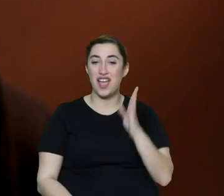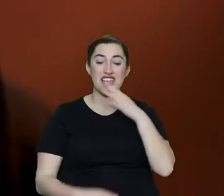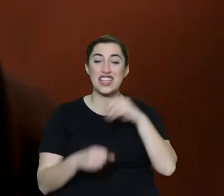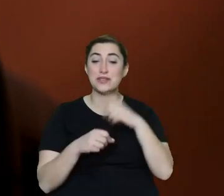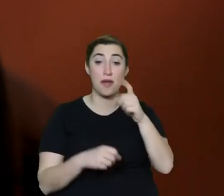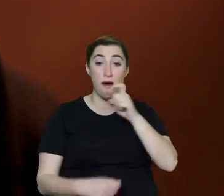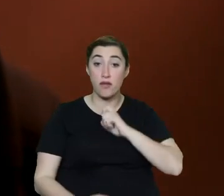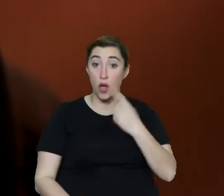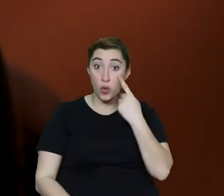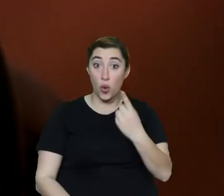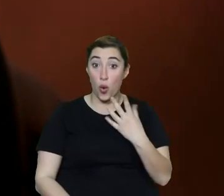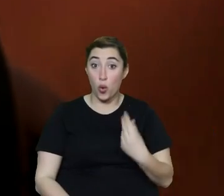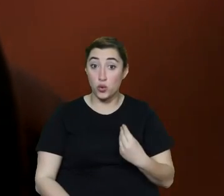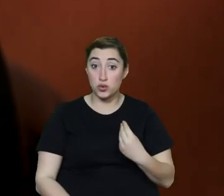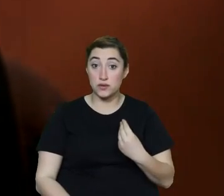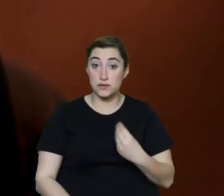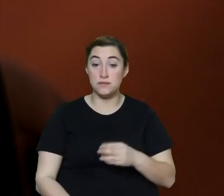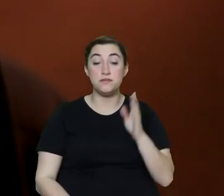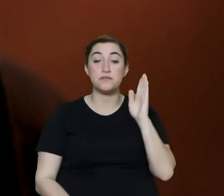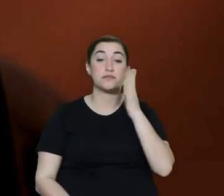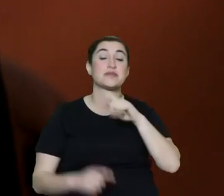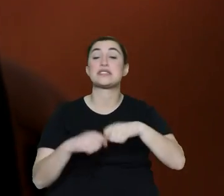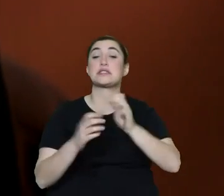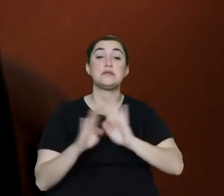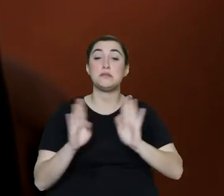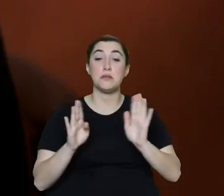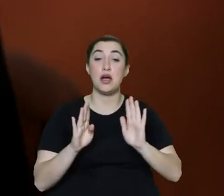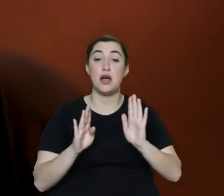Aynada bir kusur görürsen aynayı kırma.